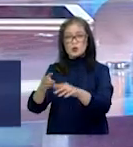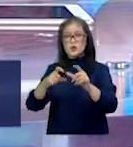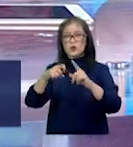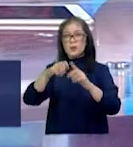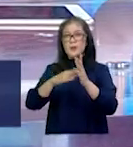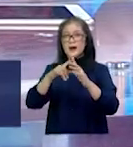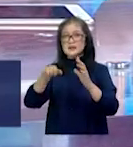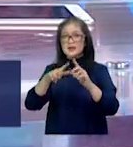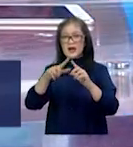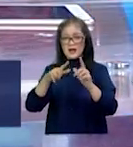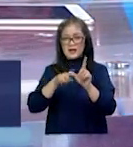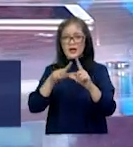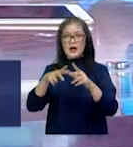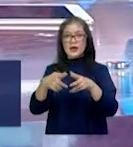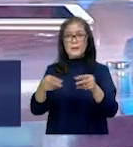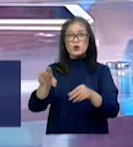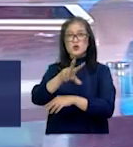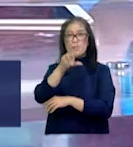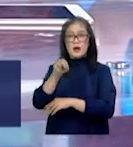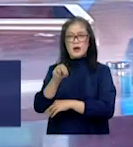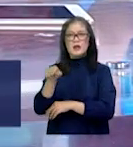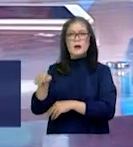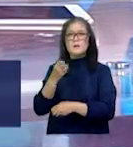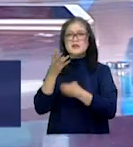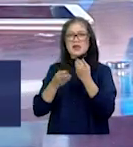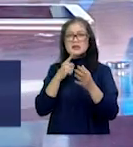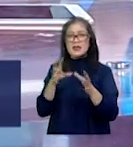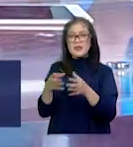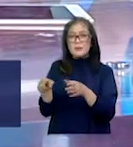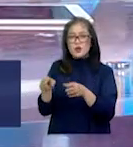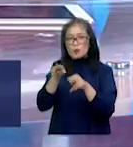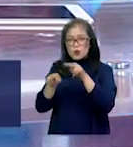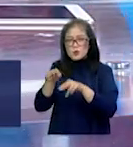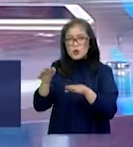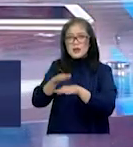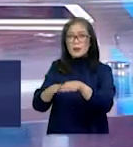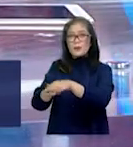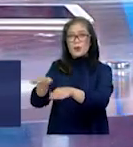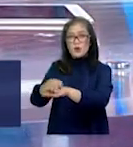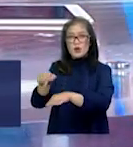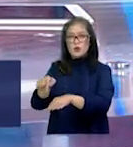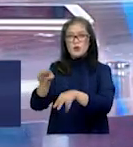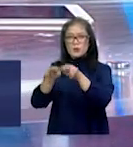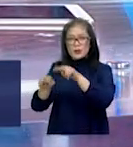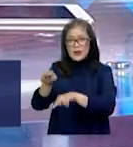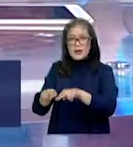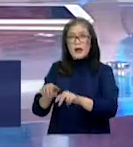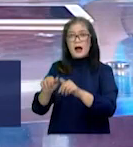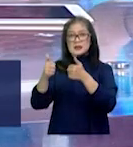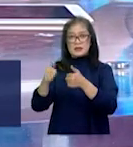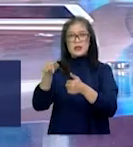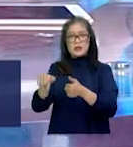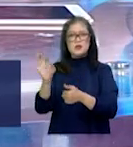Ini dilakukan lantaran tim khusus yang dibentuk untuk mengusut penimbunan bansos presiden sudah melakukan penyelidikan dan hasilnya tidak ada